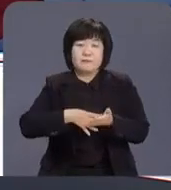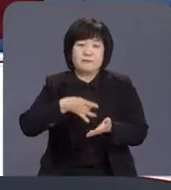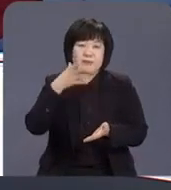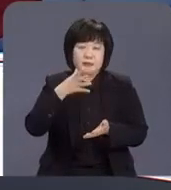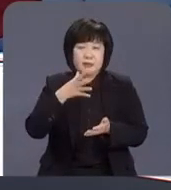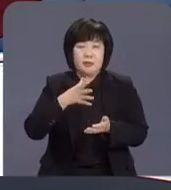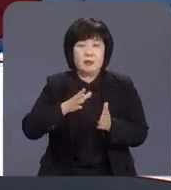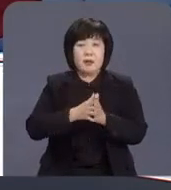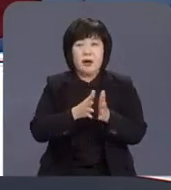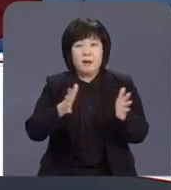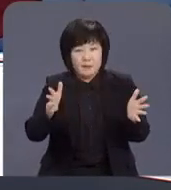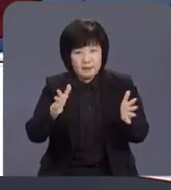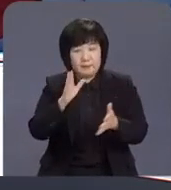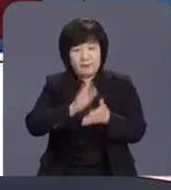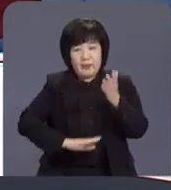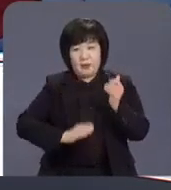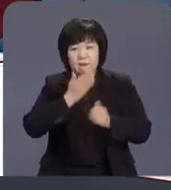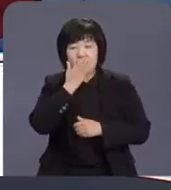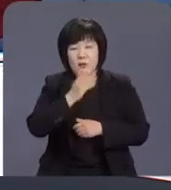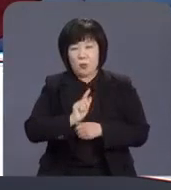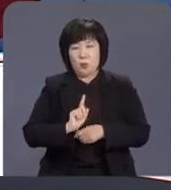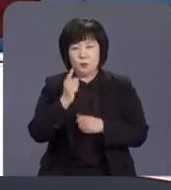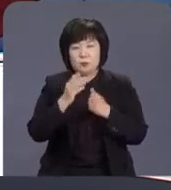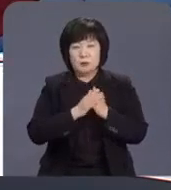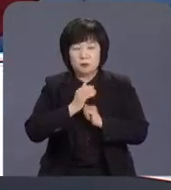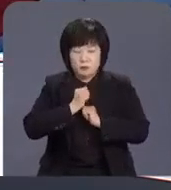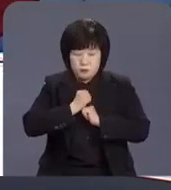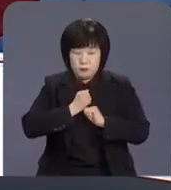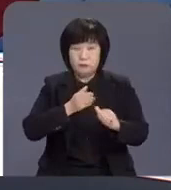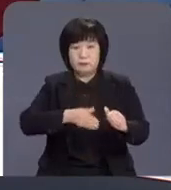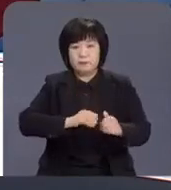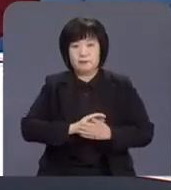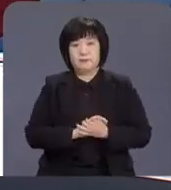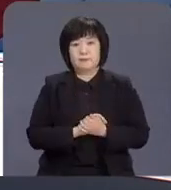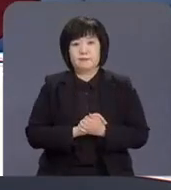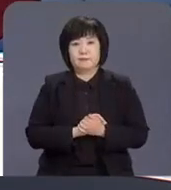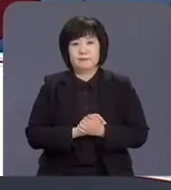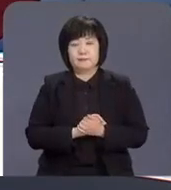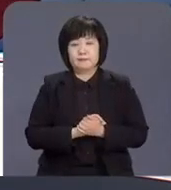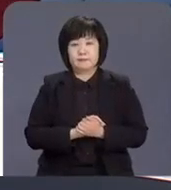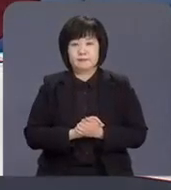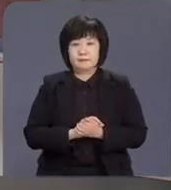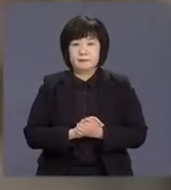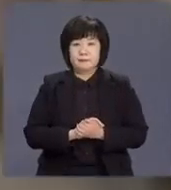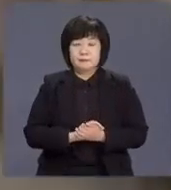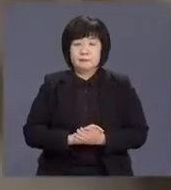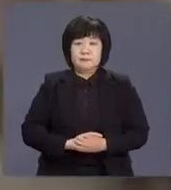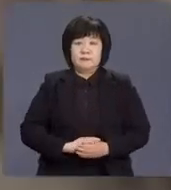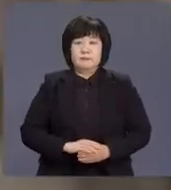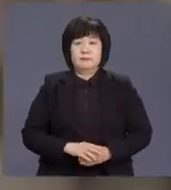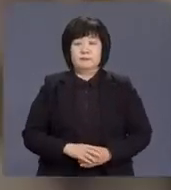아파트를 팔아넘길 가능성이 많아 주의해야 합니다. 공조 기자가 보도합니다.